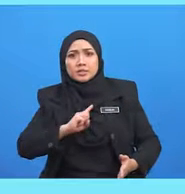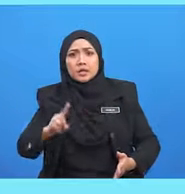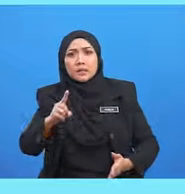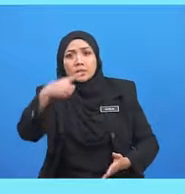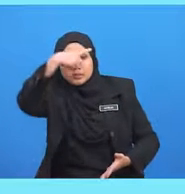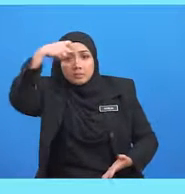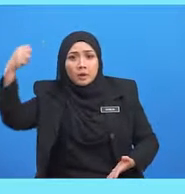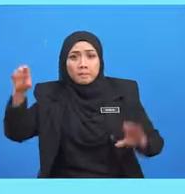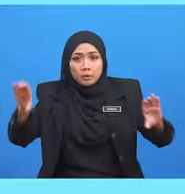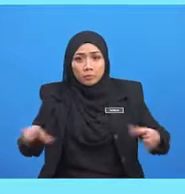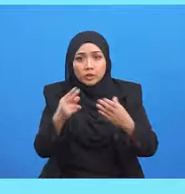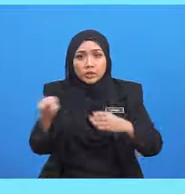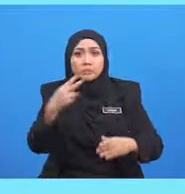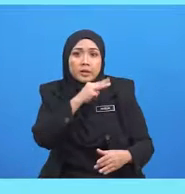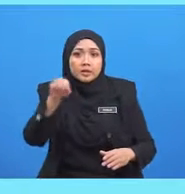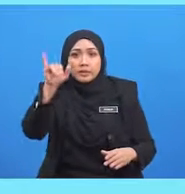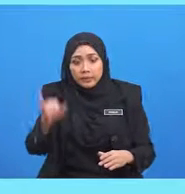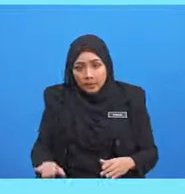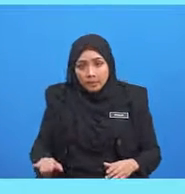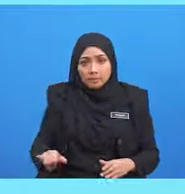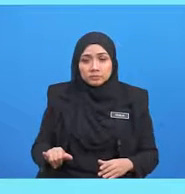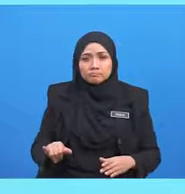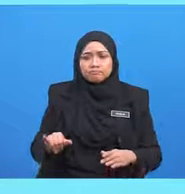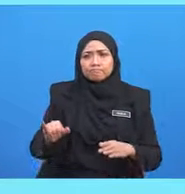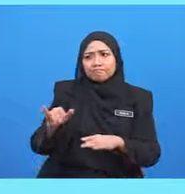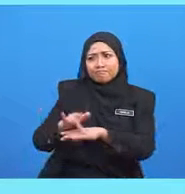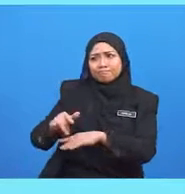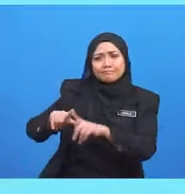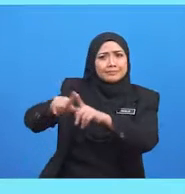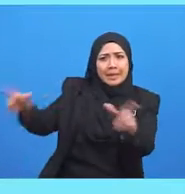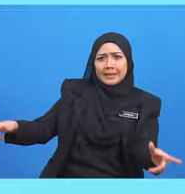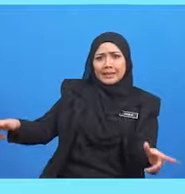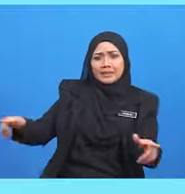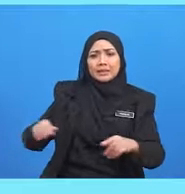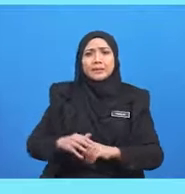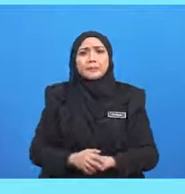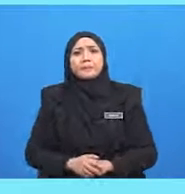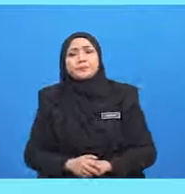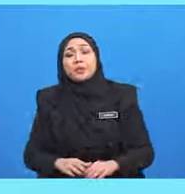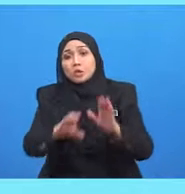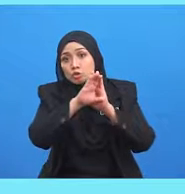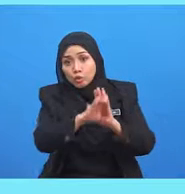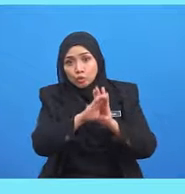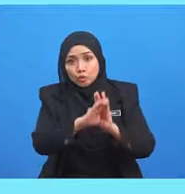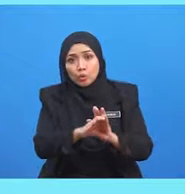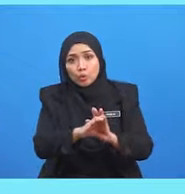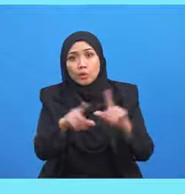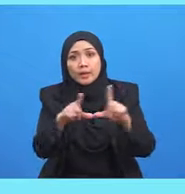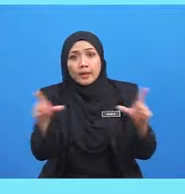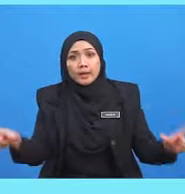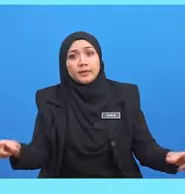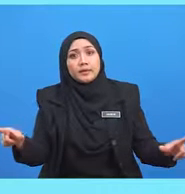kerana perbuatan mereka yang menyekutukan Allah Subhanahu wa taala dengan sesuatu yang